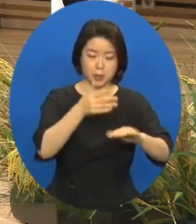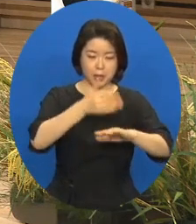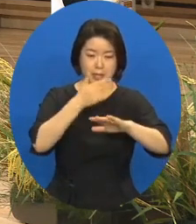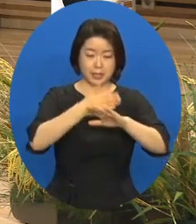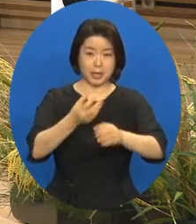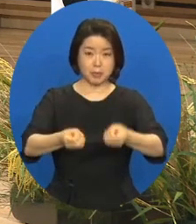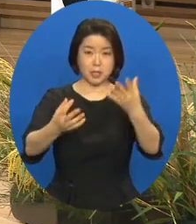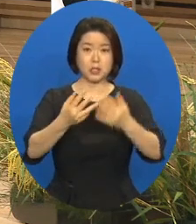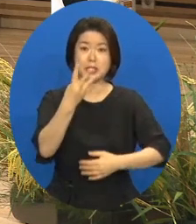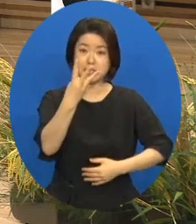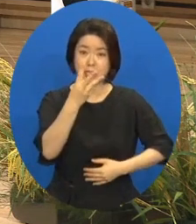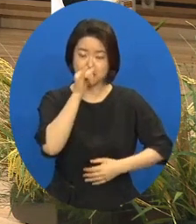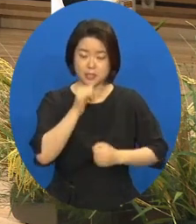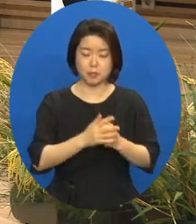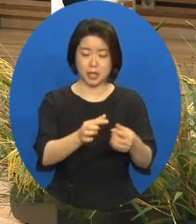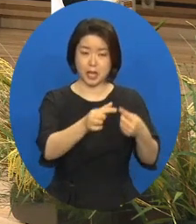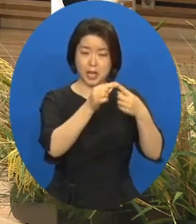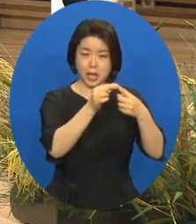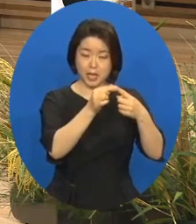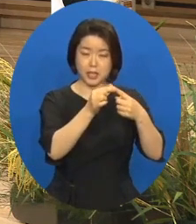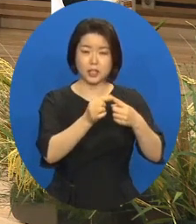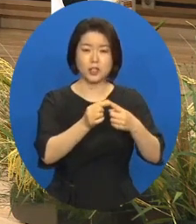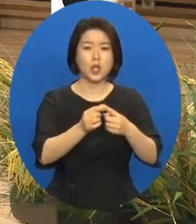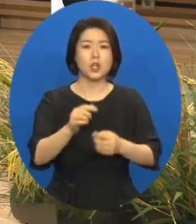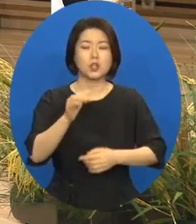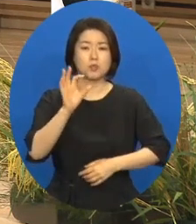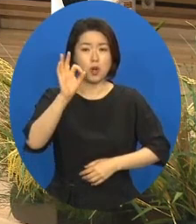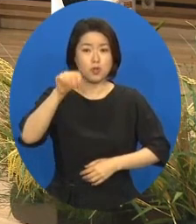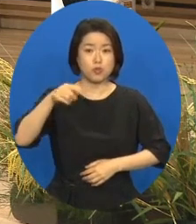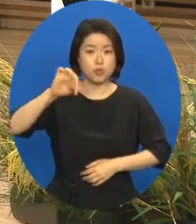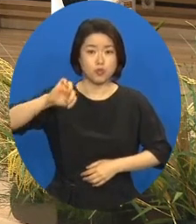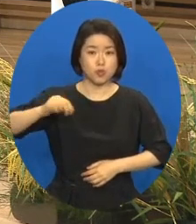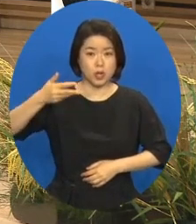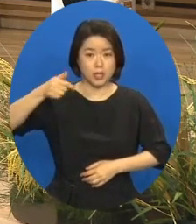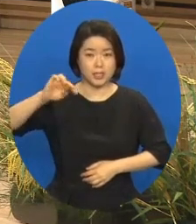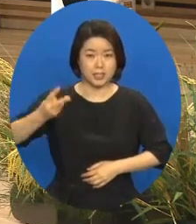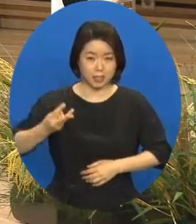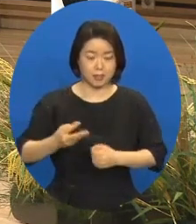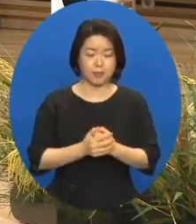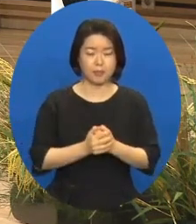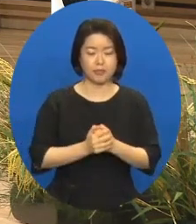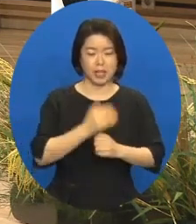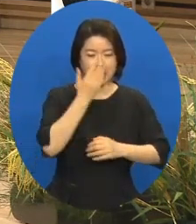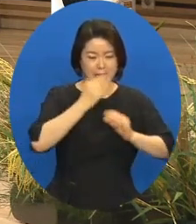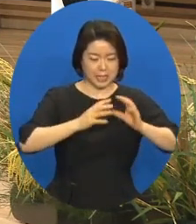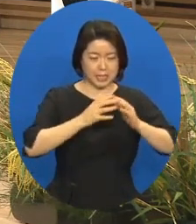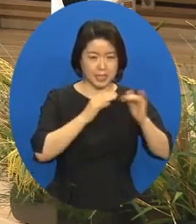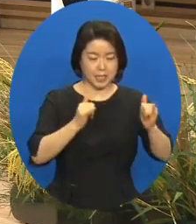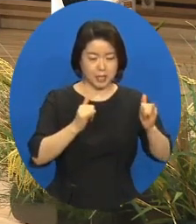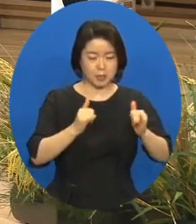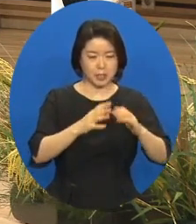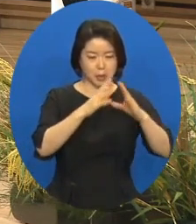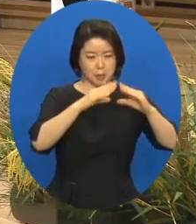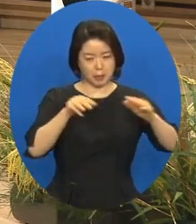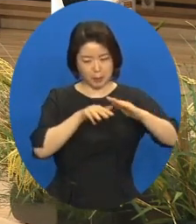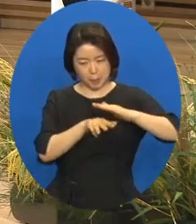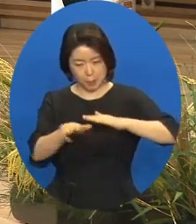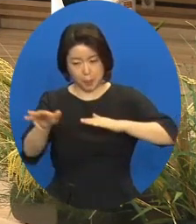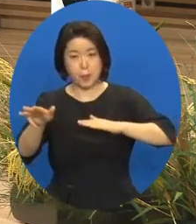셋인데 하나는 유월절 감사입니다. 이스라엘 백성이 애굽에서 구원받은 날,